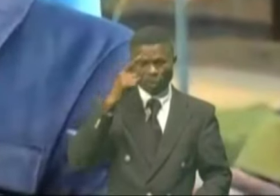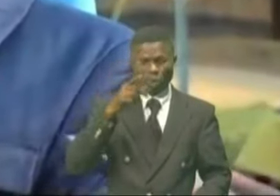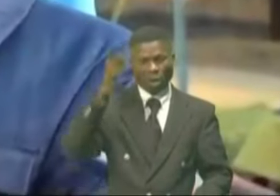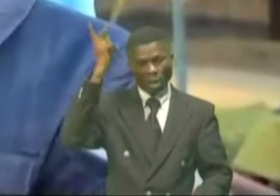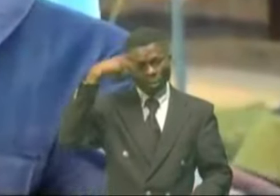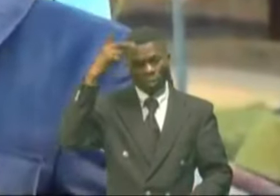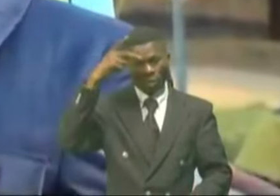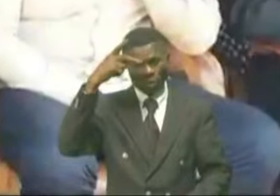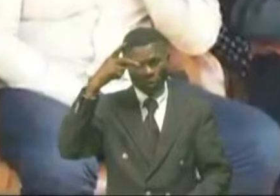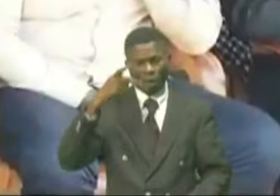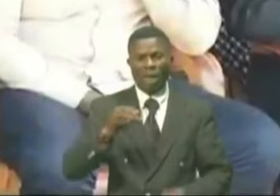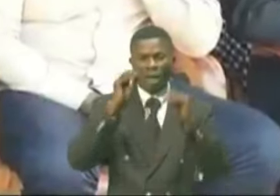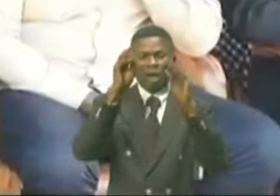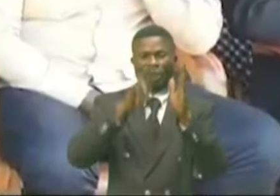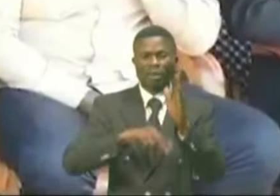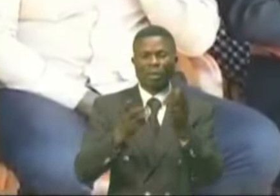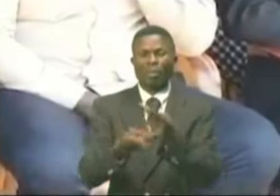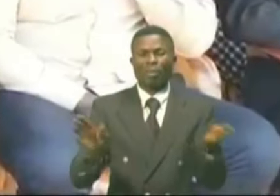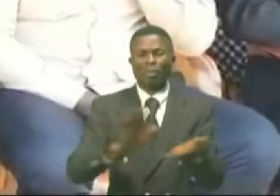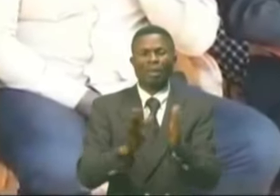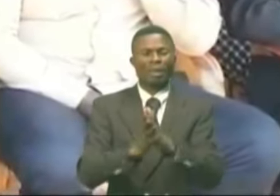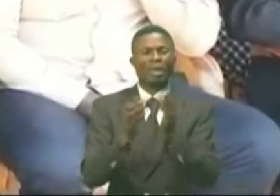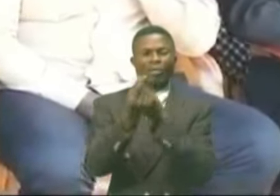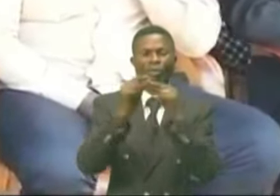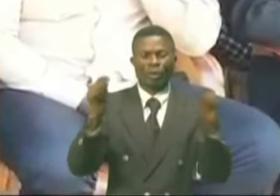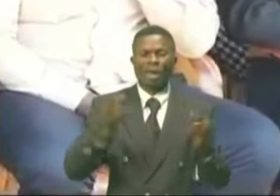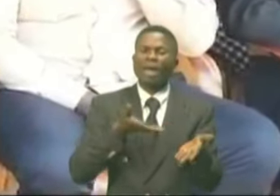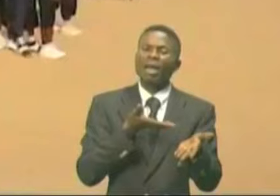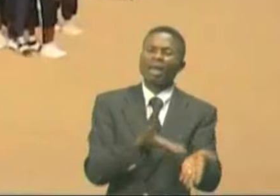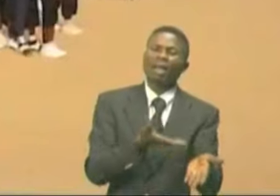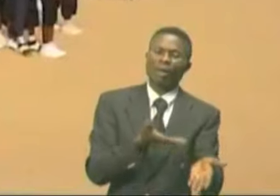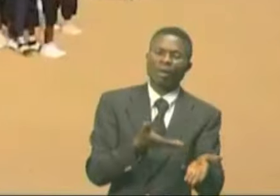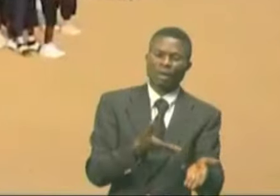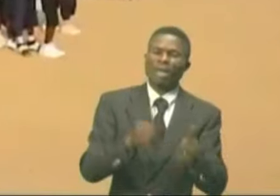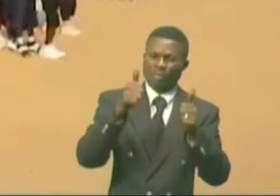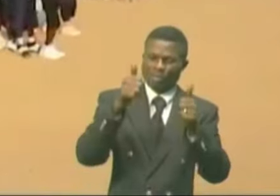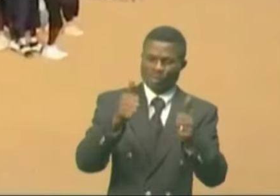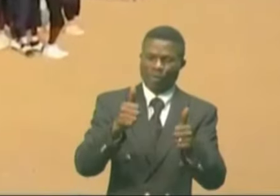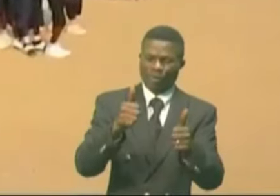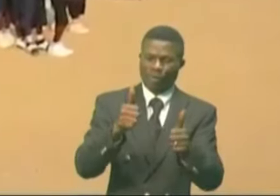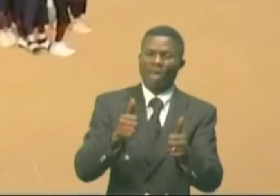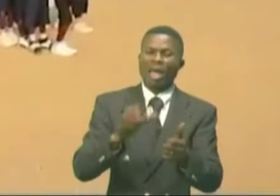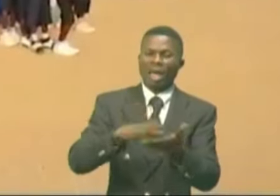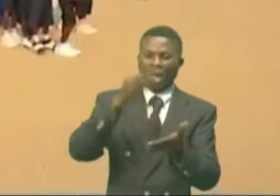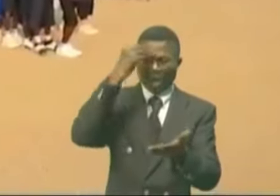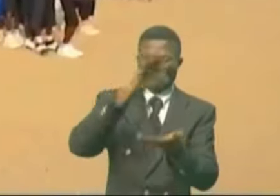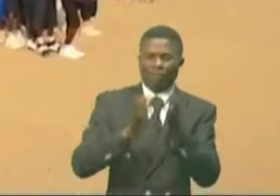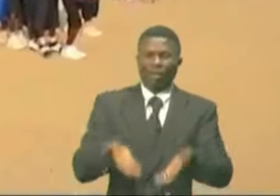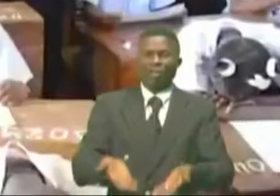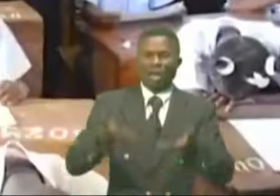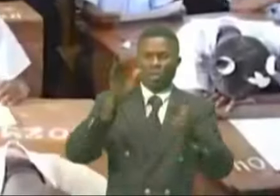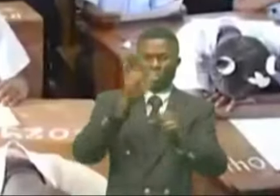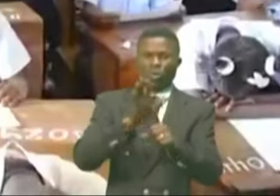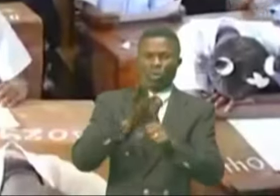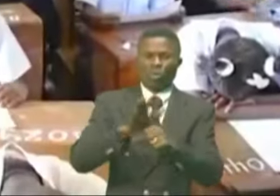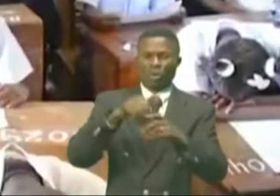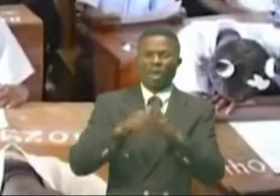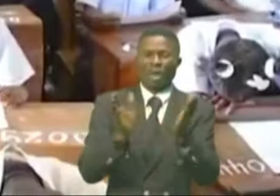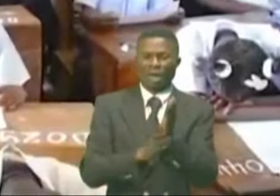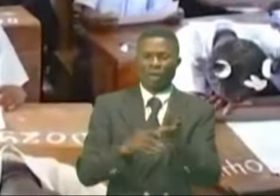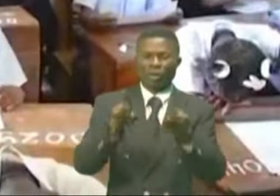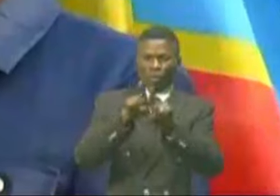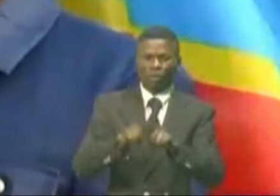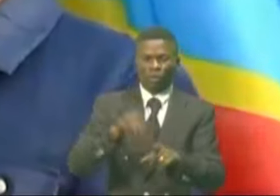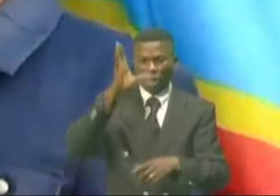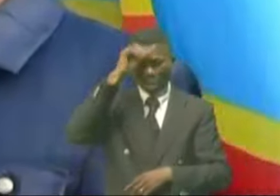politique de la gratuité de l'enseignement primaire, ce qui favorise positivement l'augmentation des effectifs des élèves dans le Kwilu comme